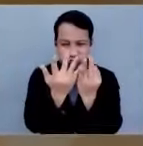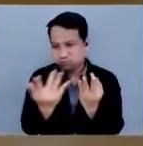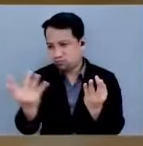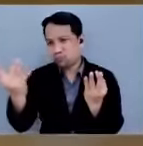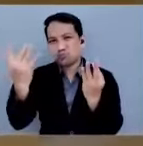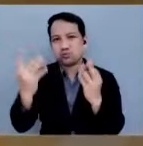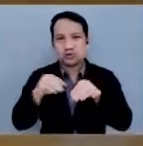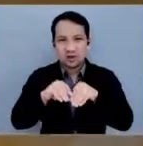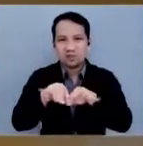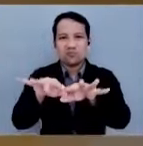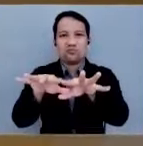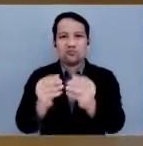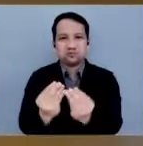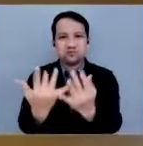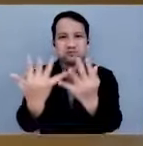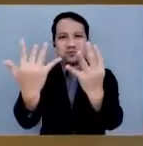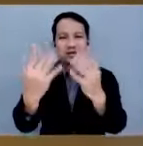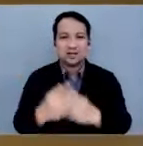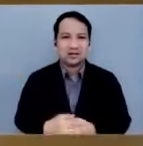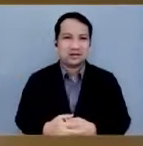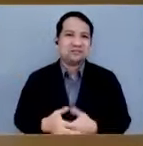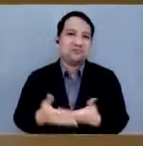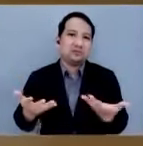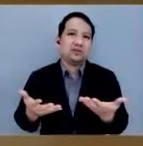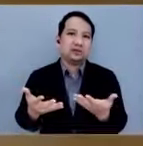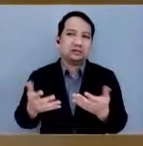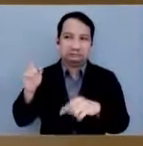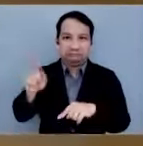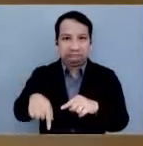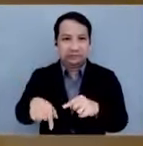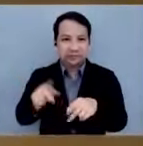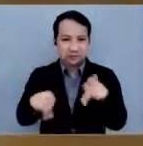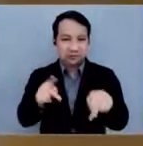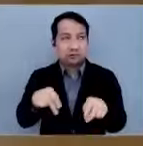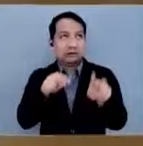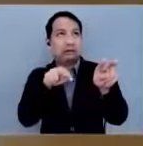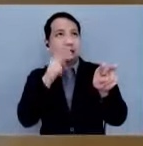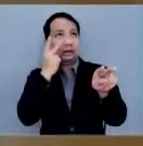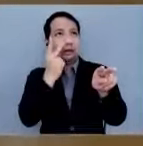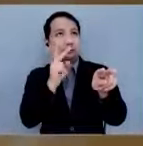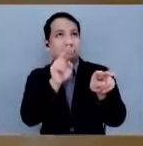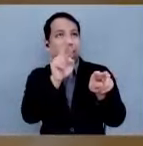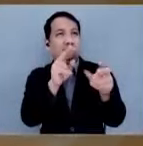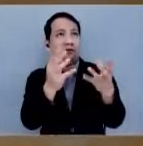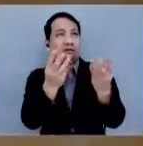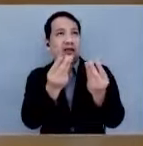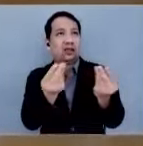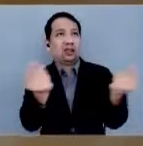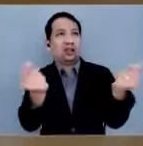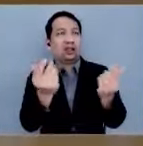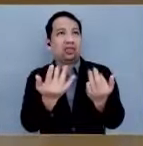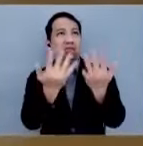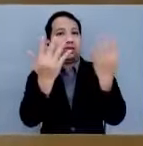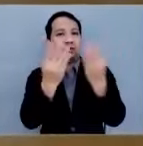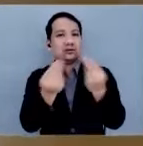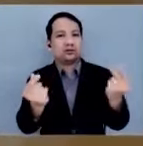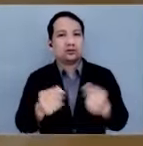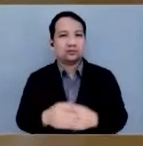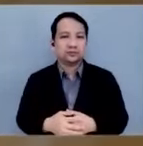Ang mga residente, wala nang magawa kundi panoorin ang kanilang ari-arian na matupok ng apoy. Abot na, ubos siya rin dito.